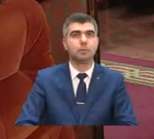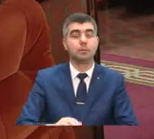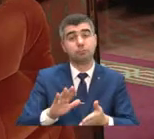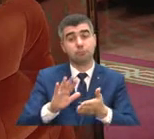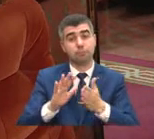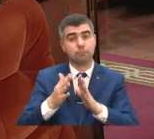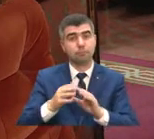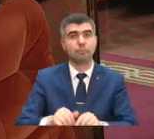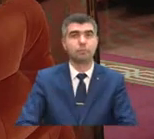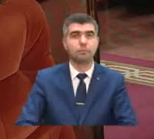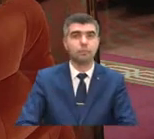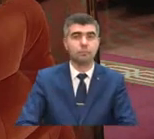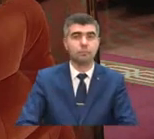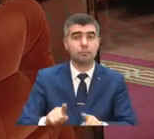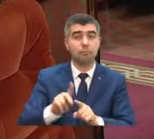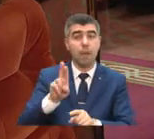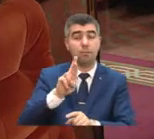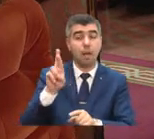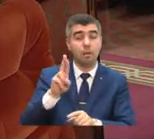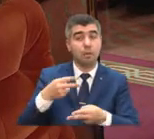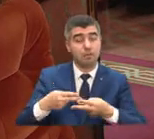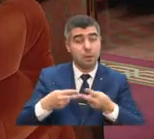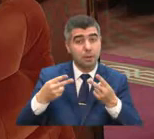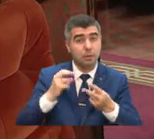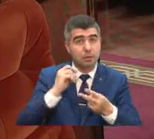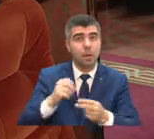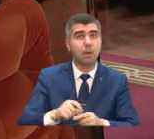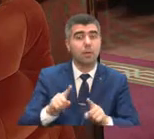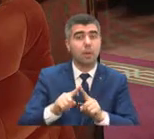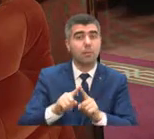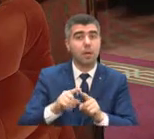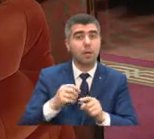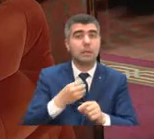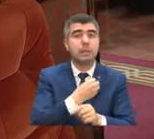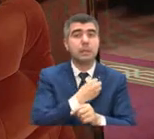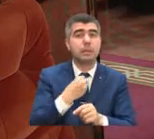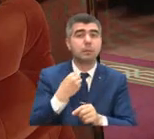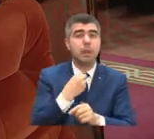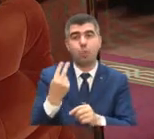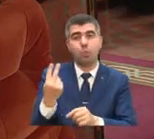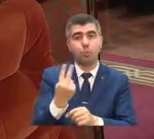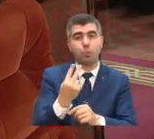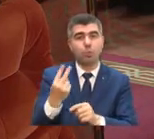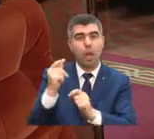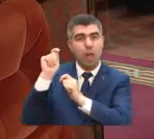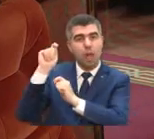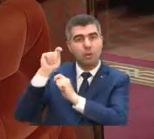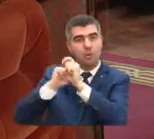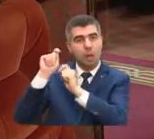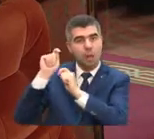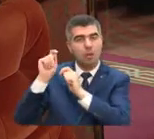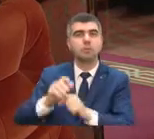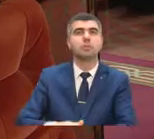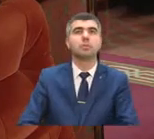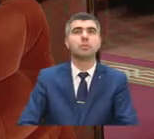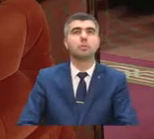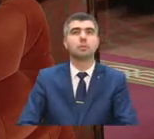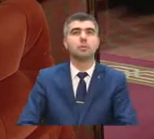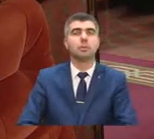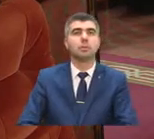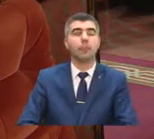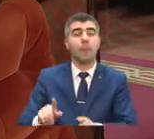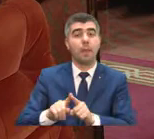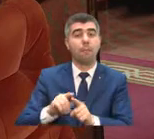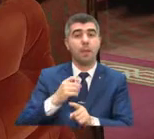الأمر صاحب جلالة من أجل إقامة مستشفيين عسكريين، واحد بمنطقة أنفلو بإقليم